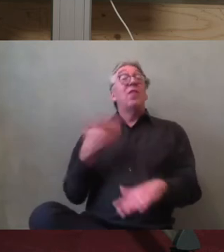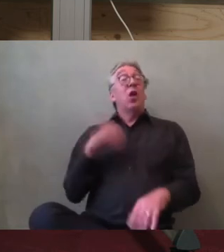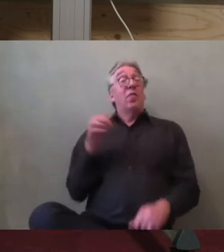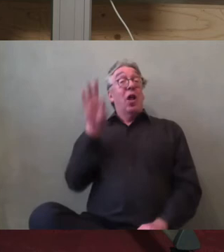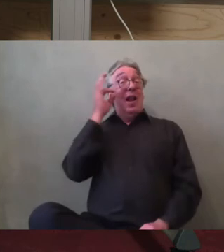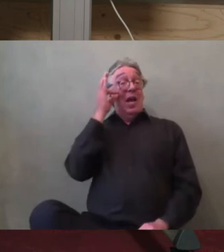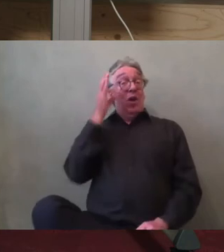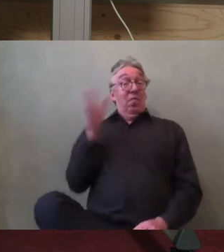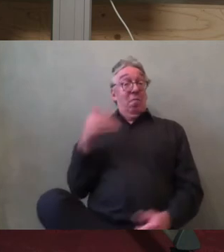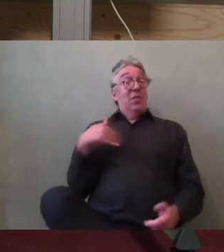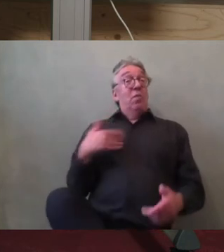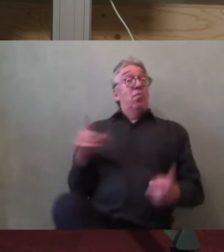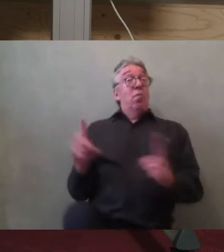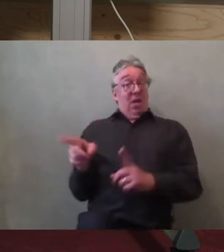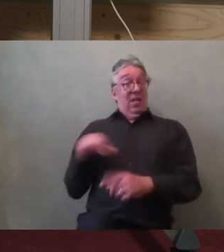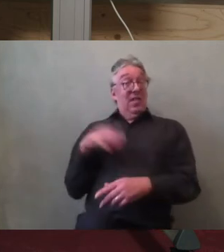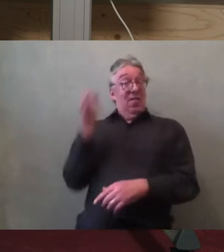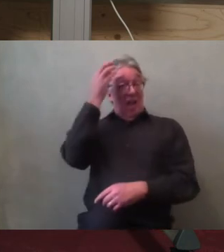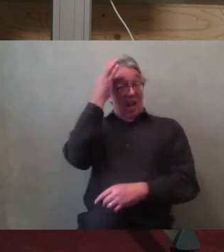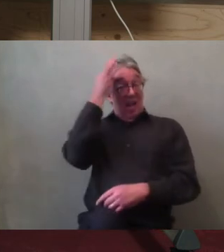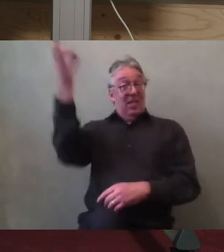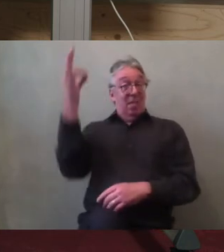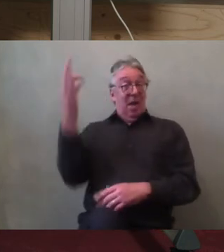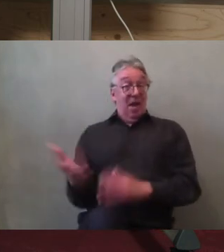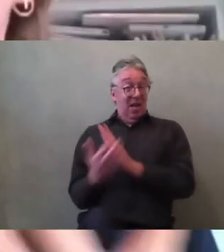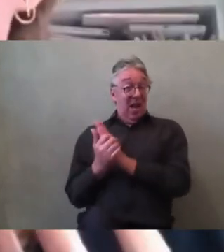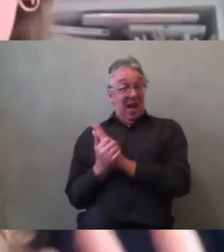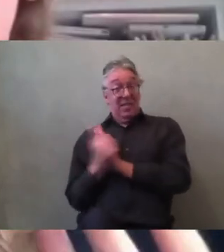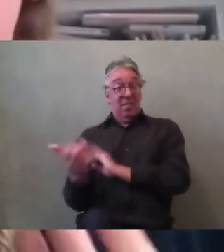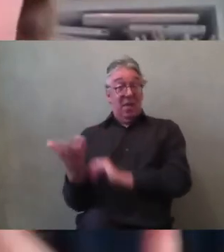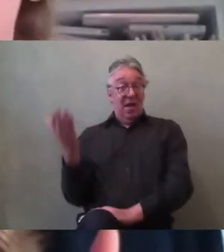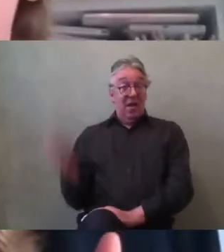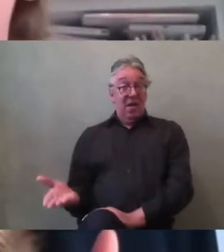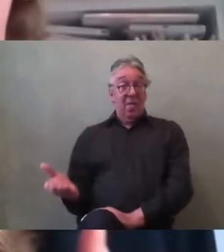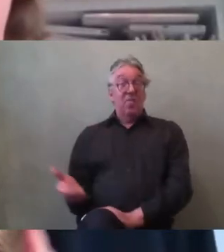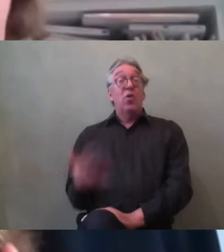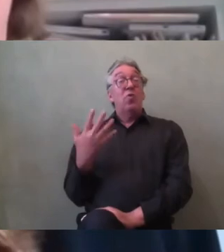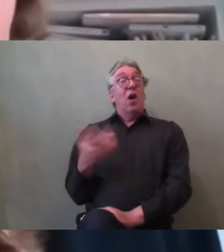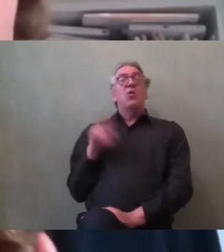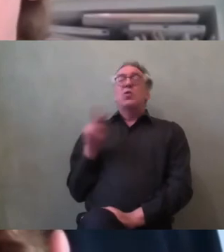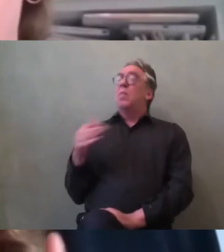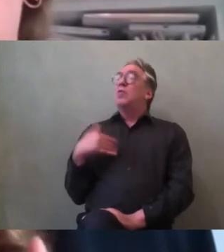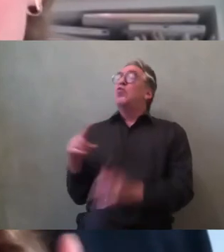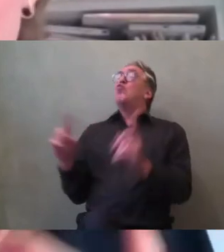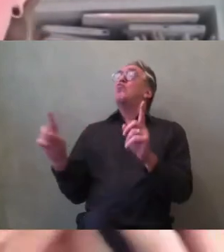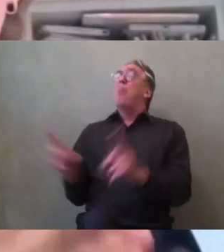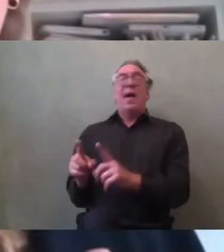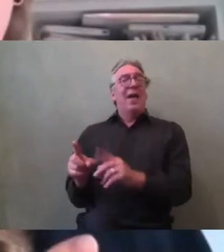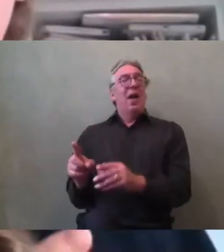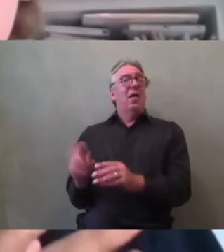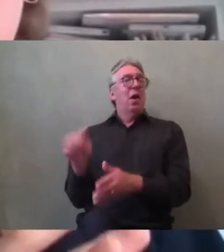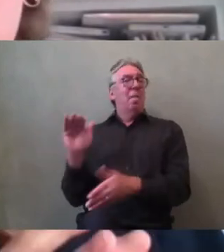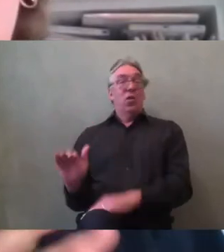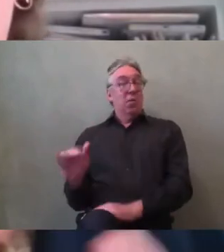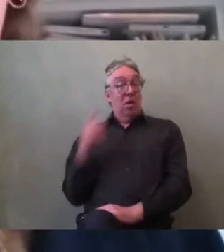gebied. En wij zien ze vaak als, of wordt vaak gezien als mensen met een beperking. Maar ik denk dat juist dat ze een specifieke